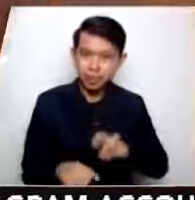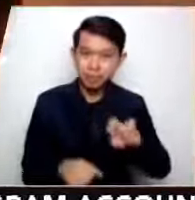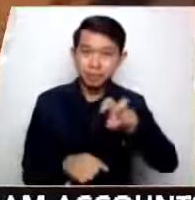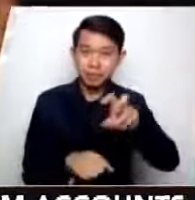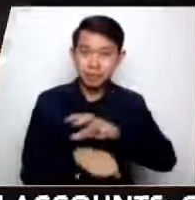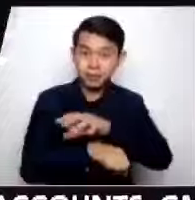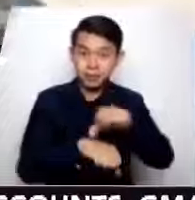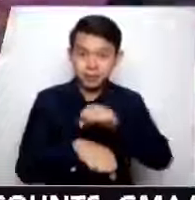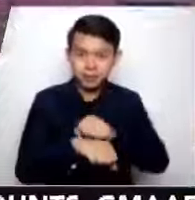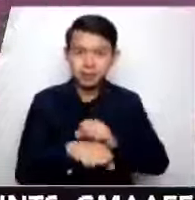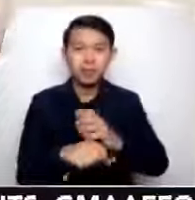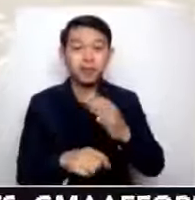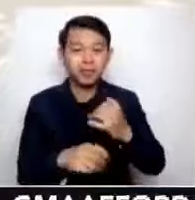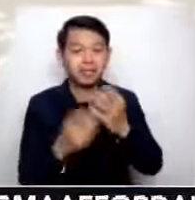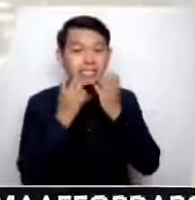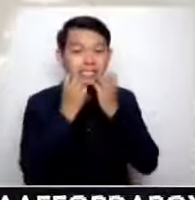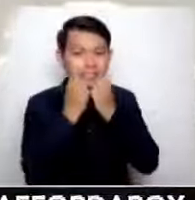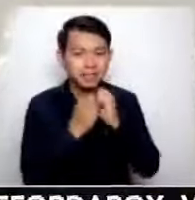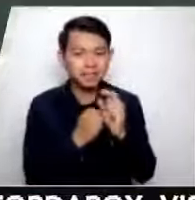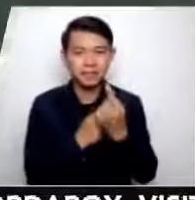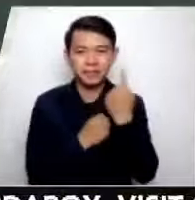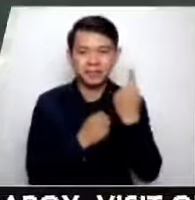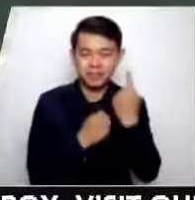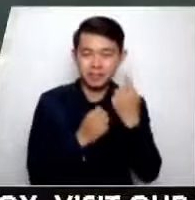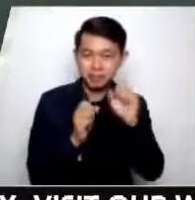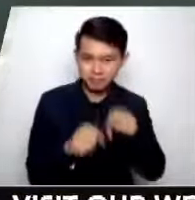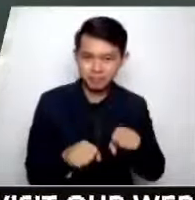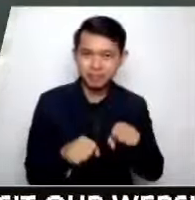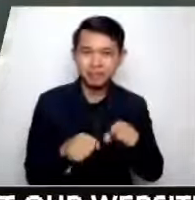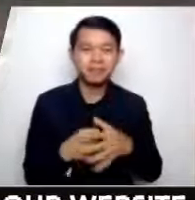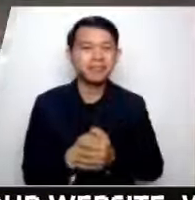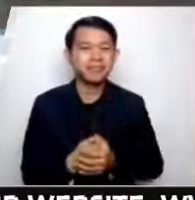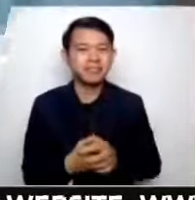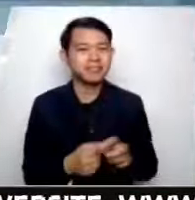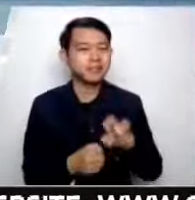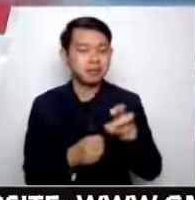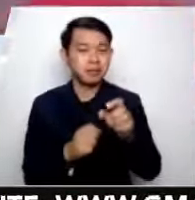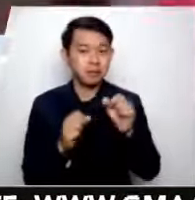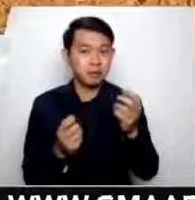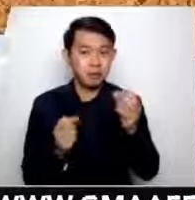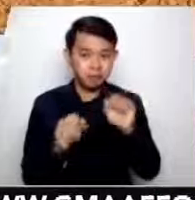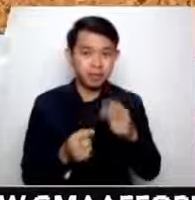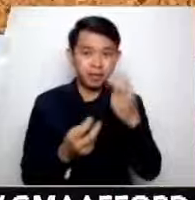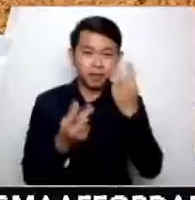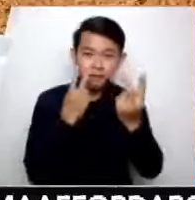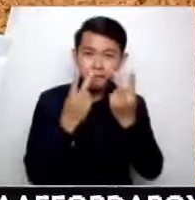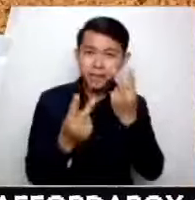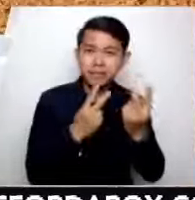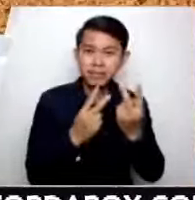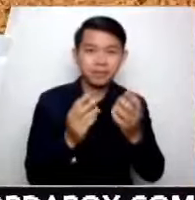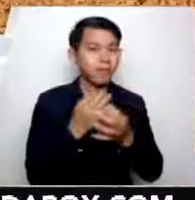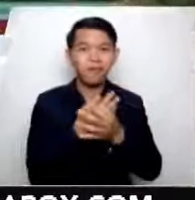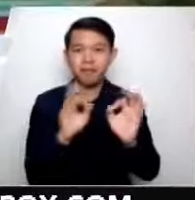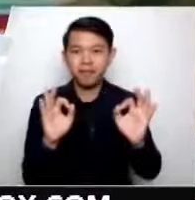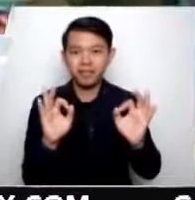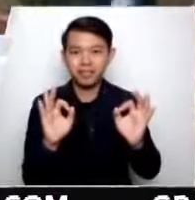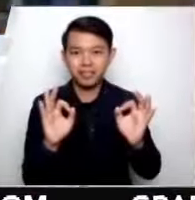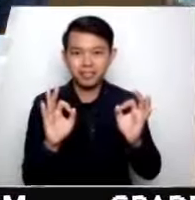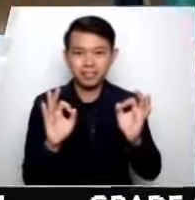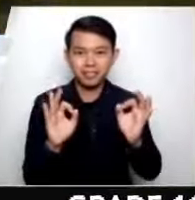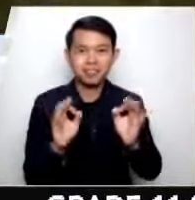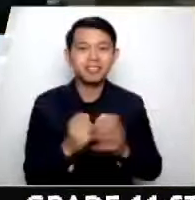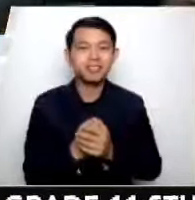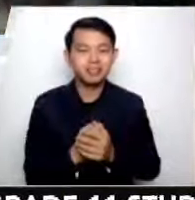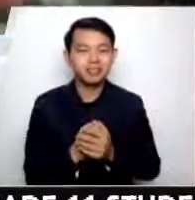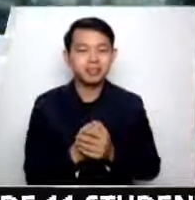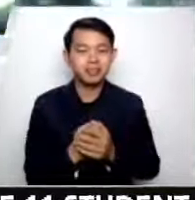Kung on a budget, ito ang Tipid Trip Tip. Bisitahin ang mga pasyalang libre at abot-kaya. Una dyan ang cultural hotspot